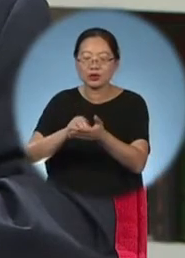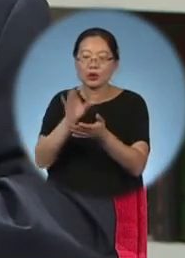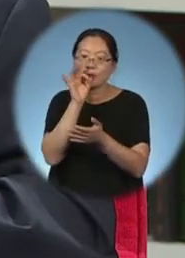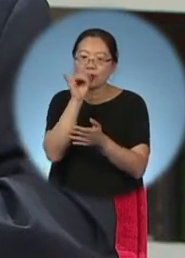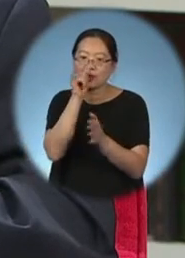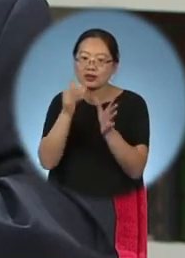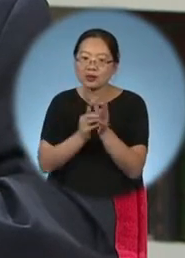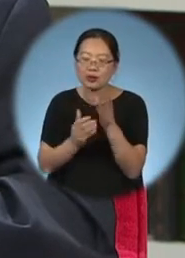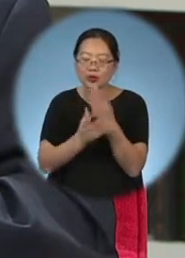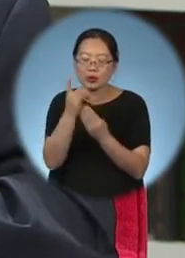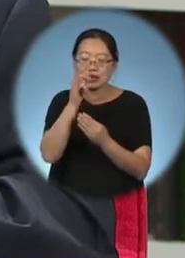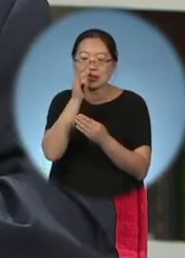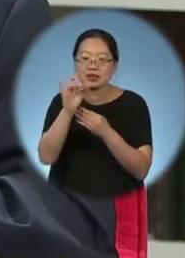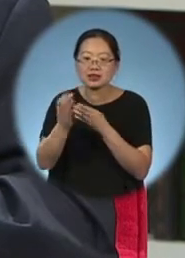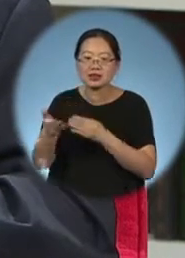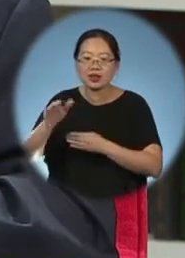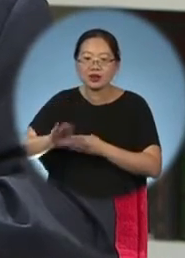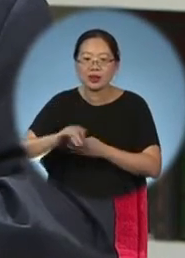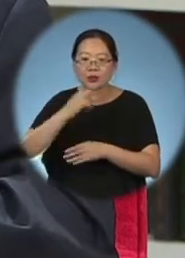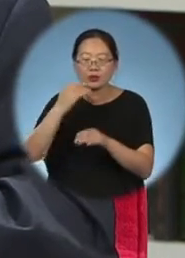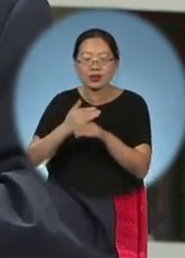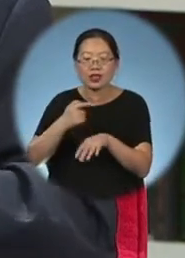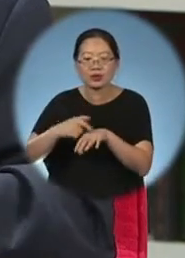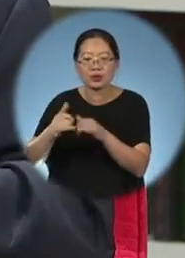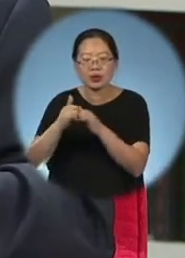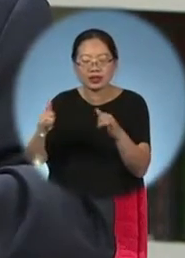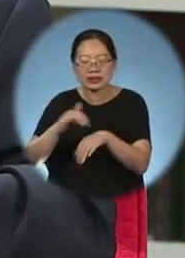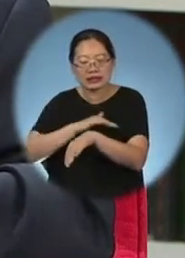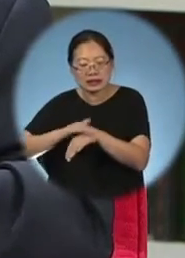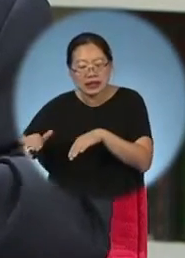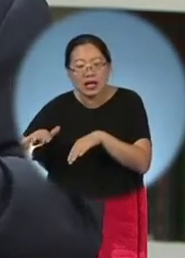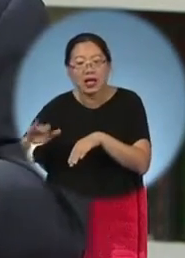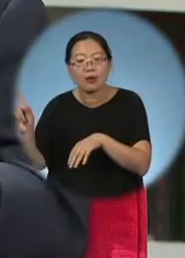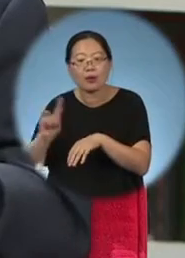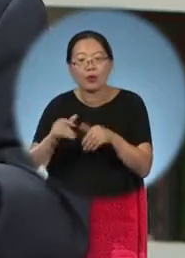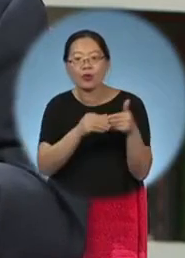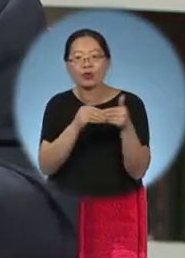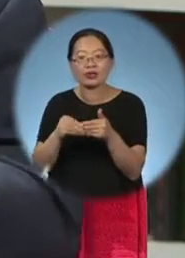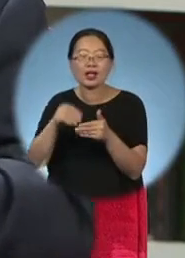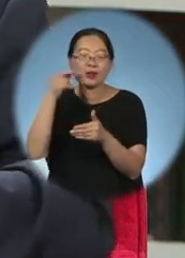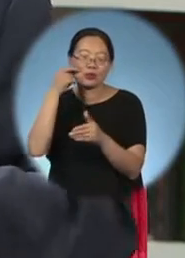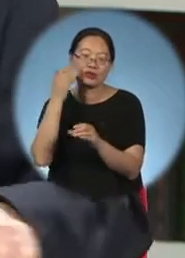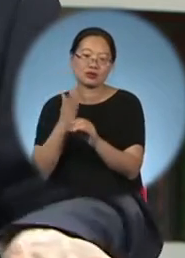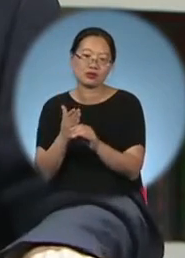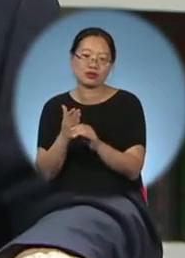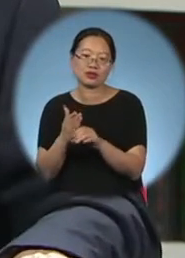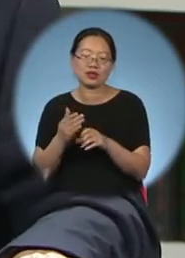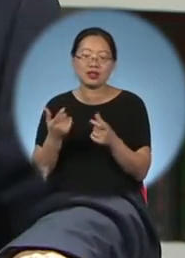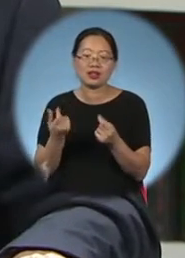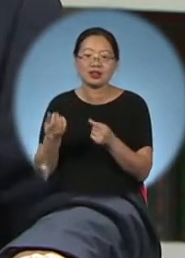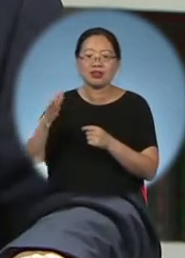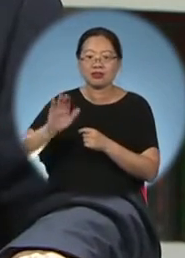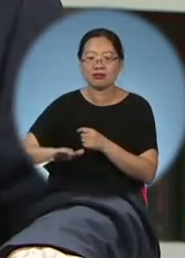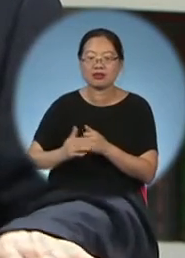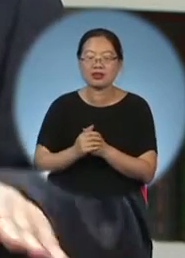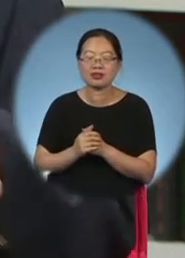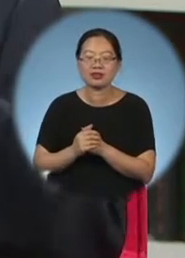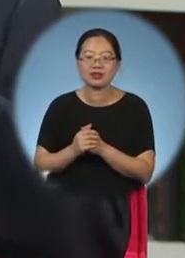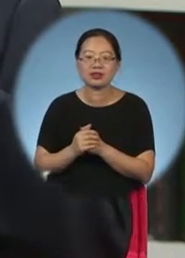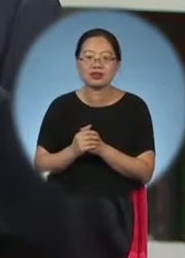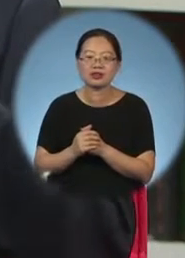예. 또 통일이 돼도 우리가 북한 동포들을 제대로 정말 이끌어 나가지 못할 예. 것입니다. 예. 그런데